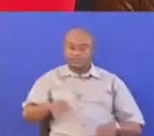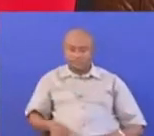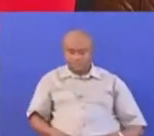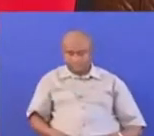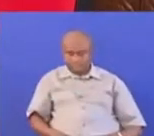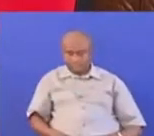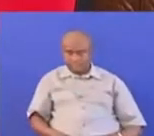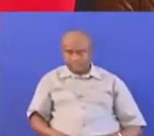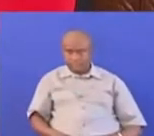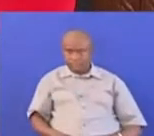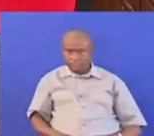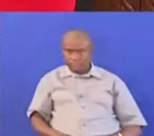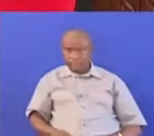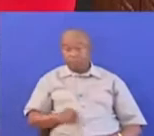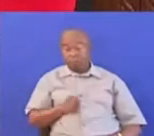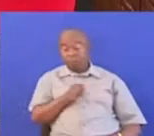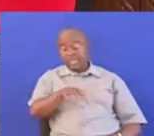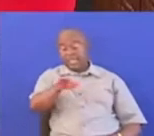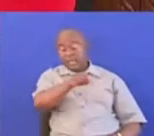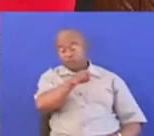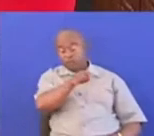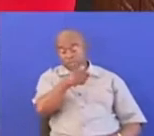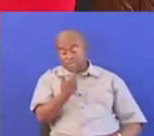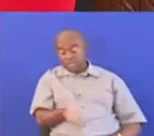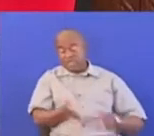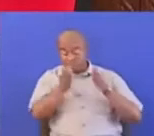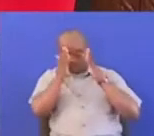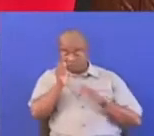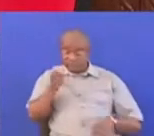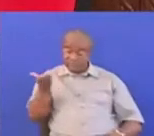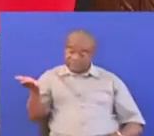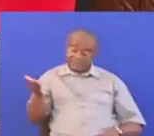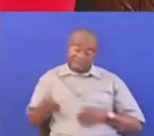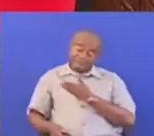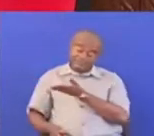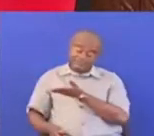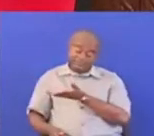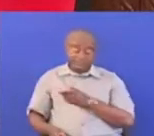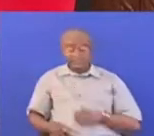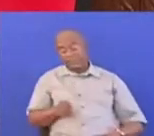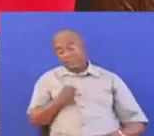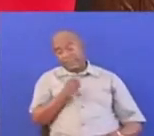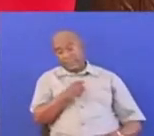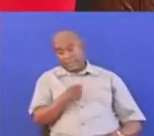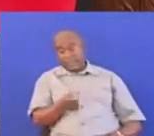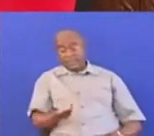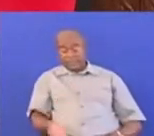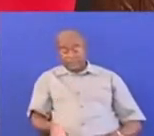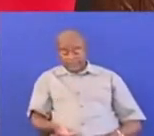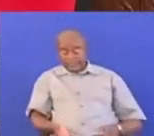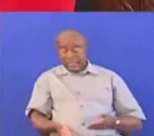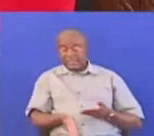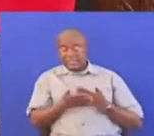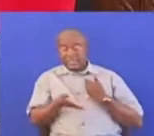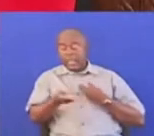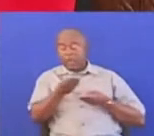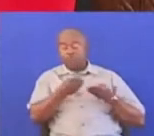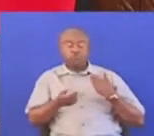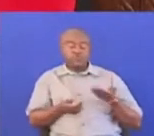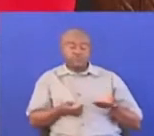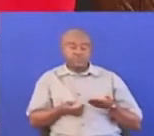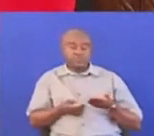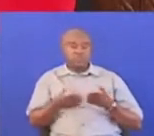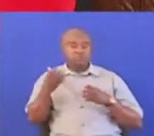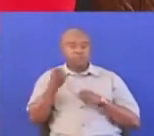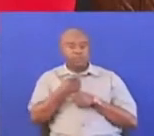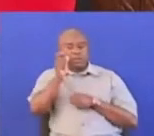Lakini eneo hili pia Mheshimiwa Spika linakwenda kuifungua nchi kiuchumi kwa sababu tunaweza